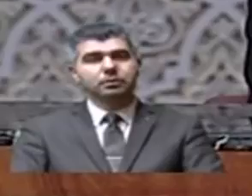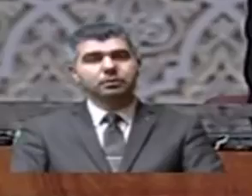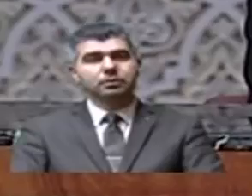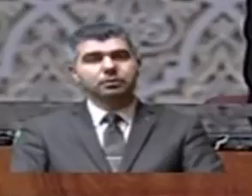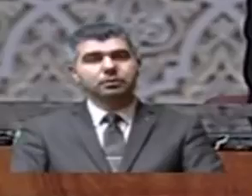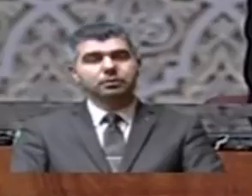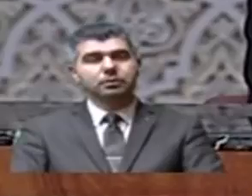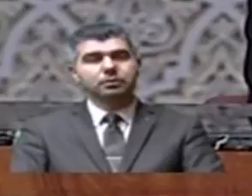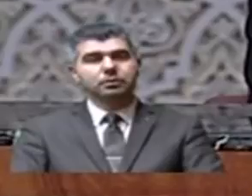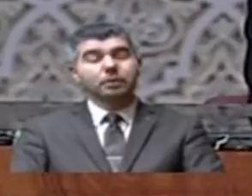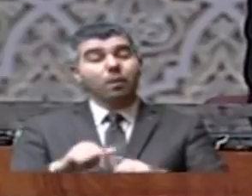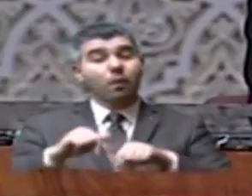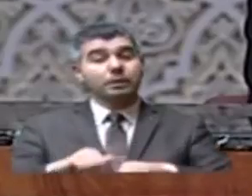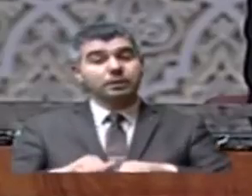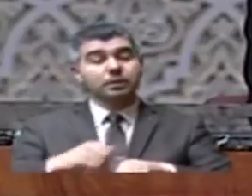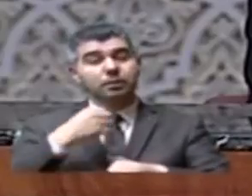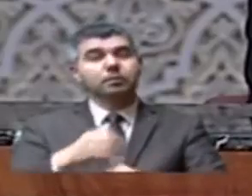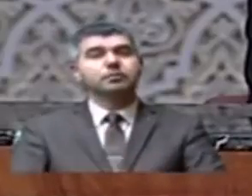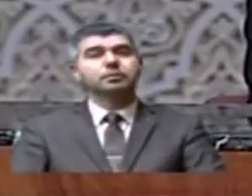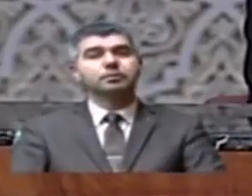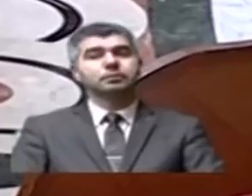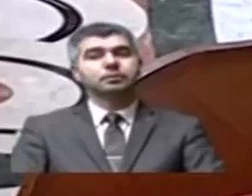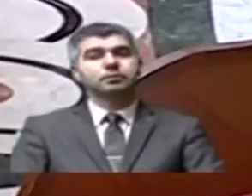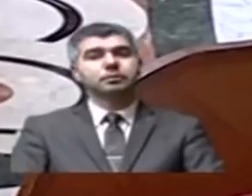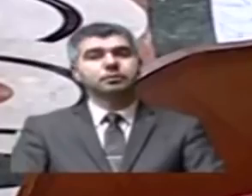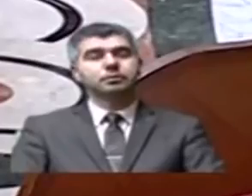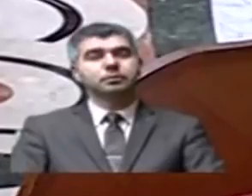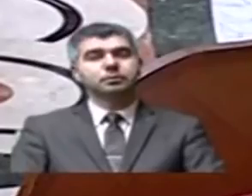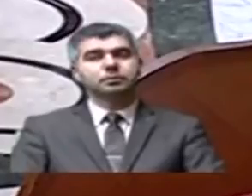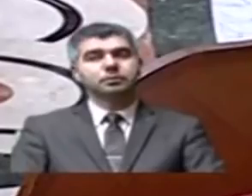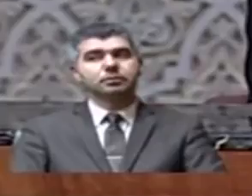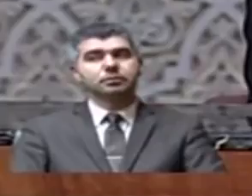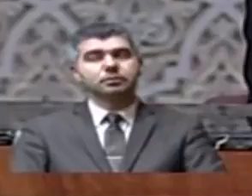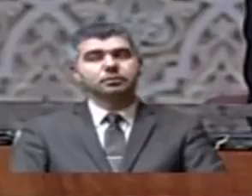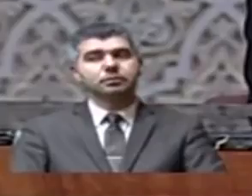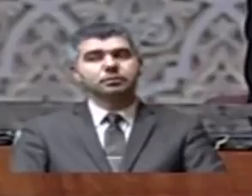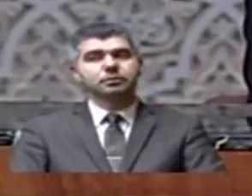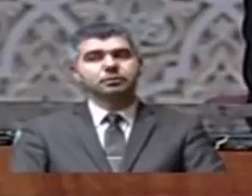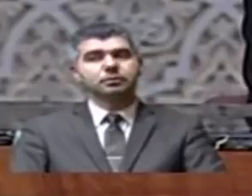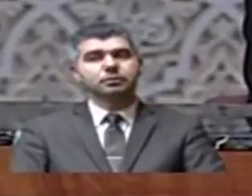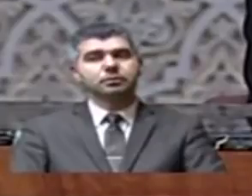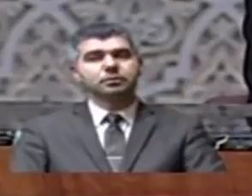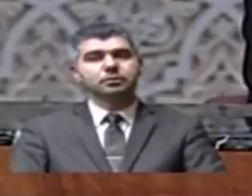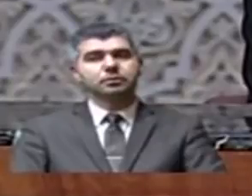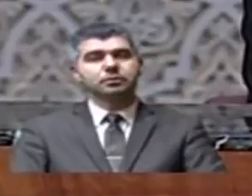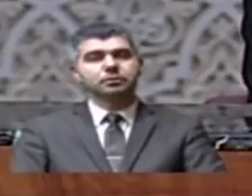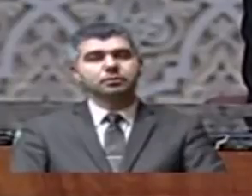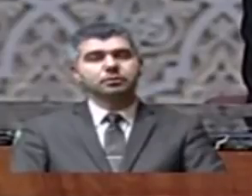ولذلك أطلب من السيد الوزير، الوزير عنده نقطة نظام، نقطة نظام من